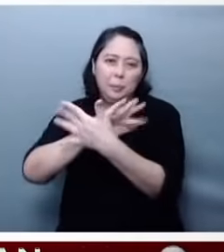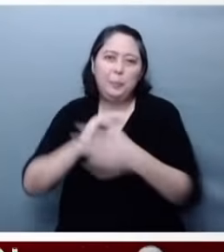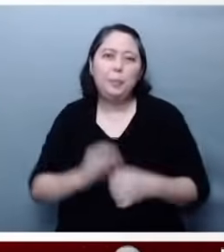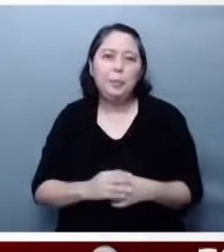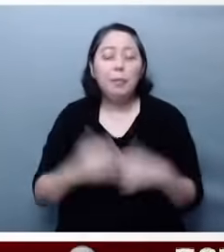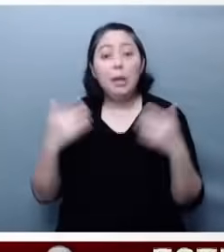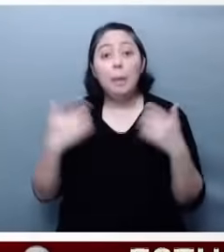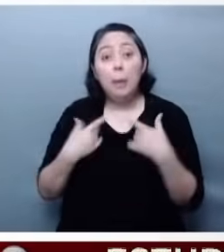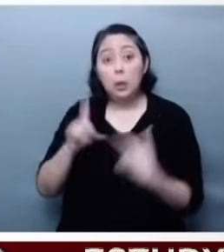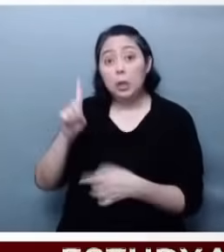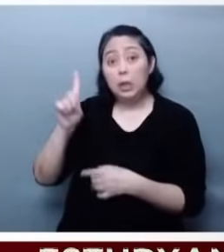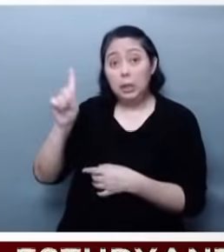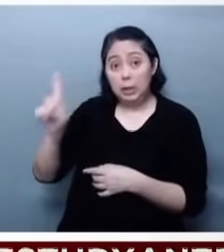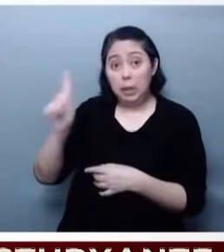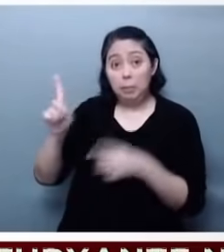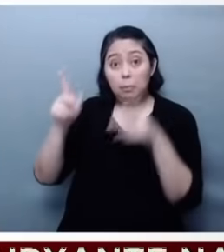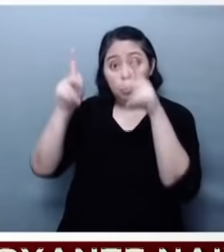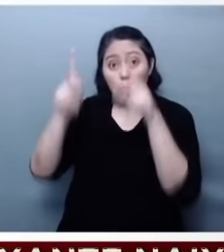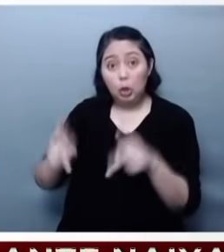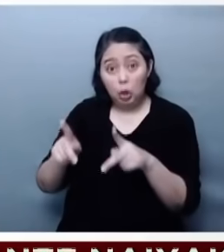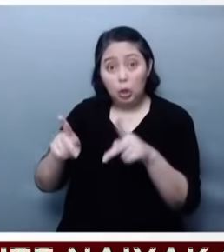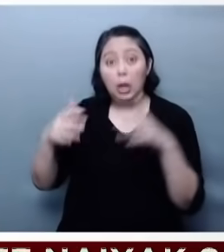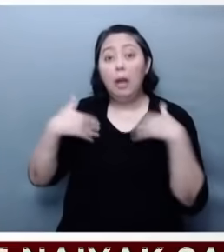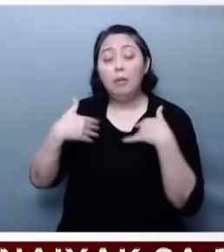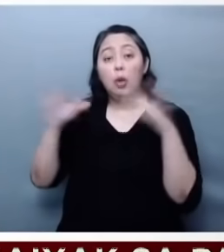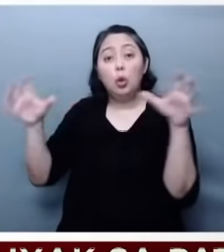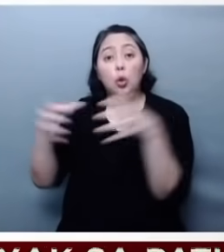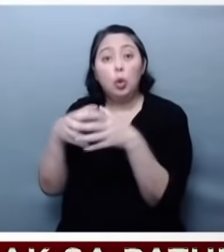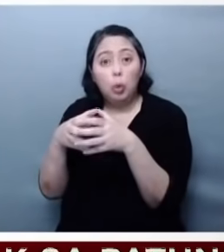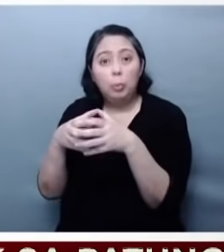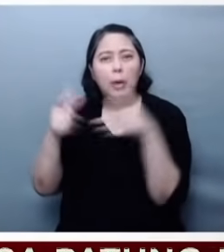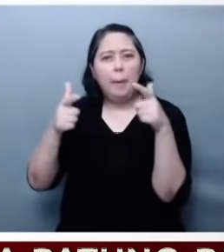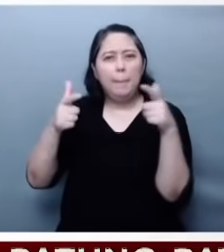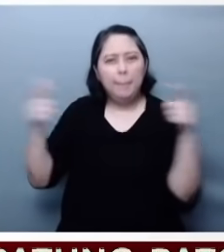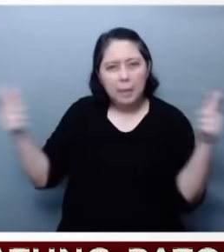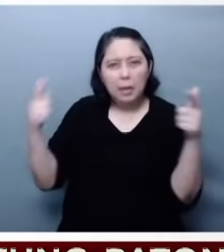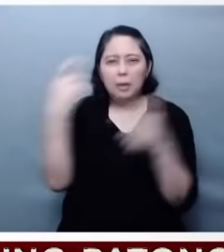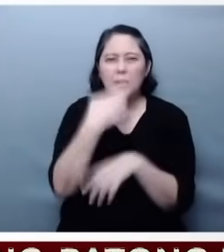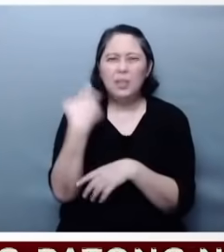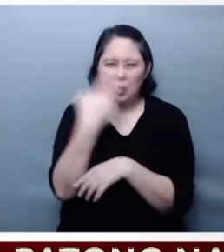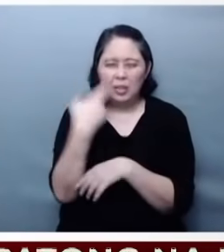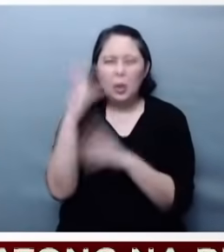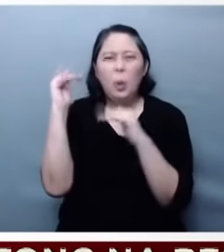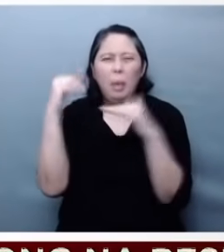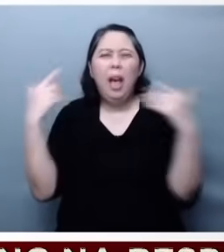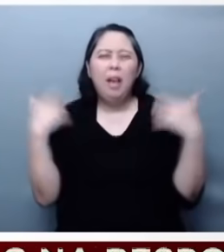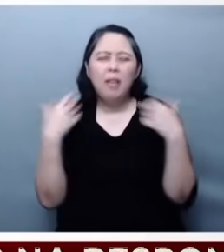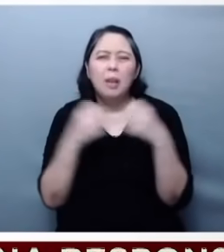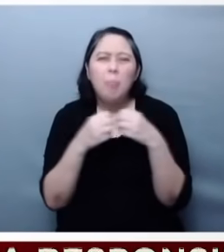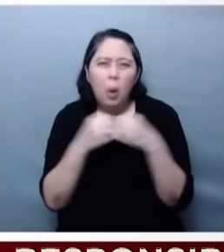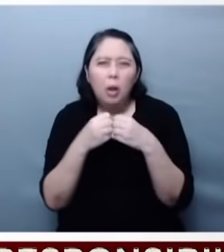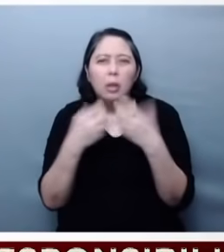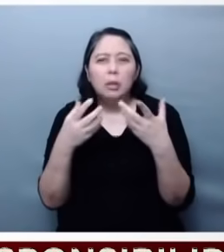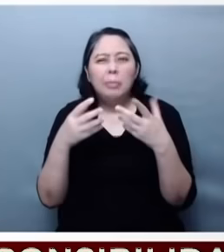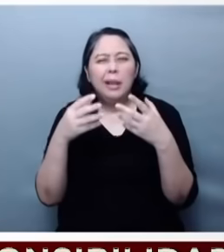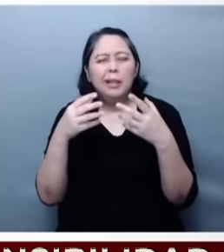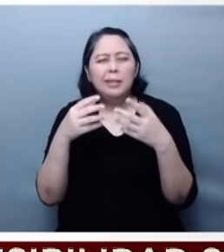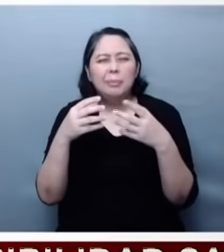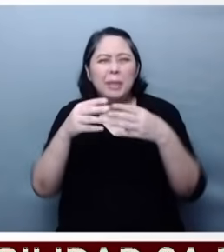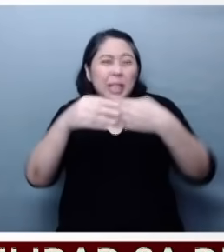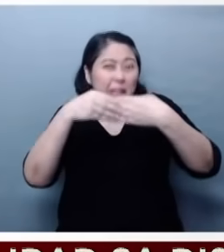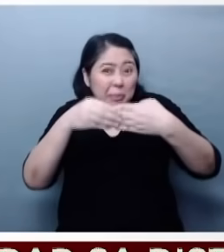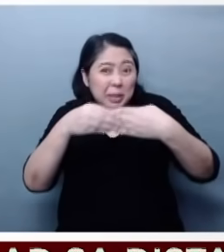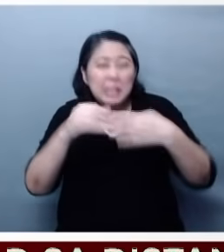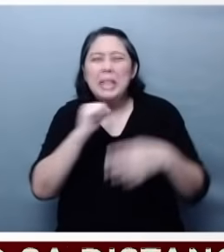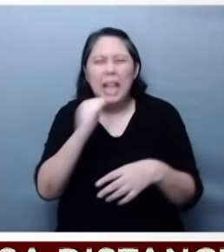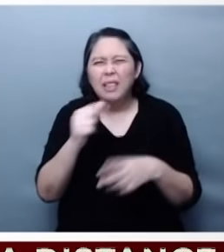mga malalaking restaurant, sana luwagan pa ang mga protocol sa mga bakunado. We really need that vaccinated